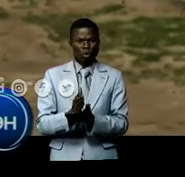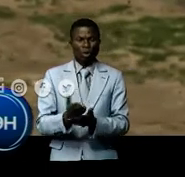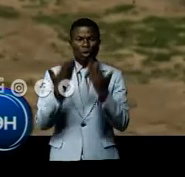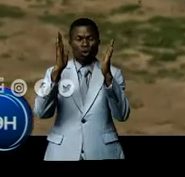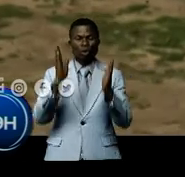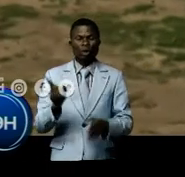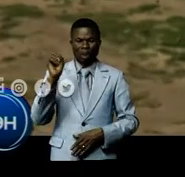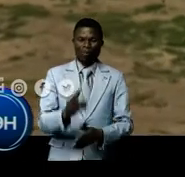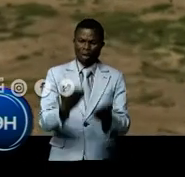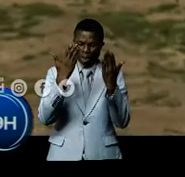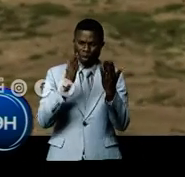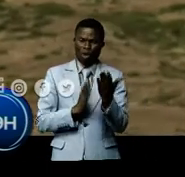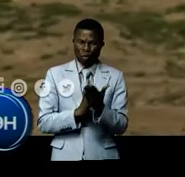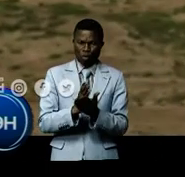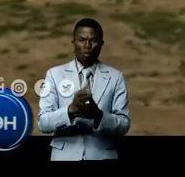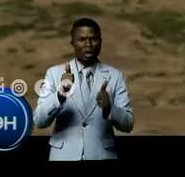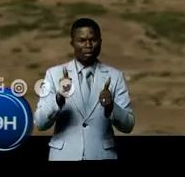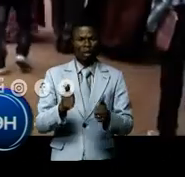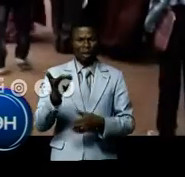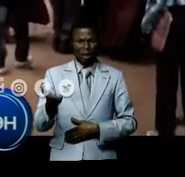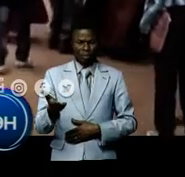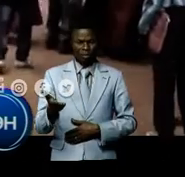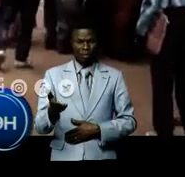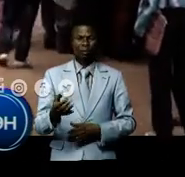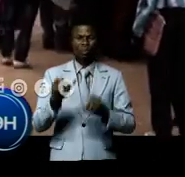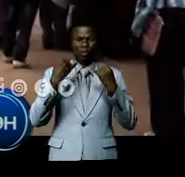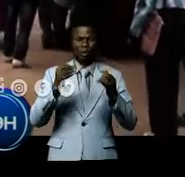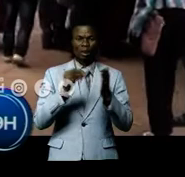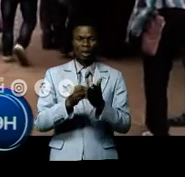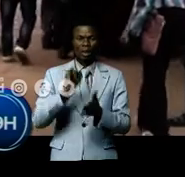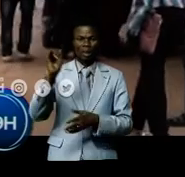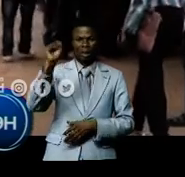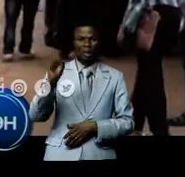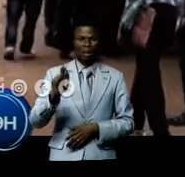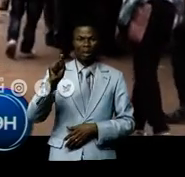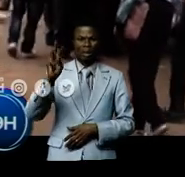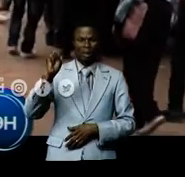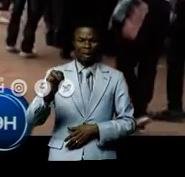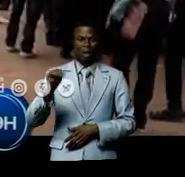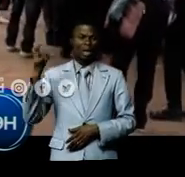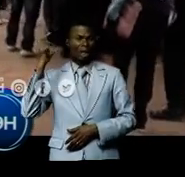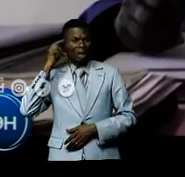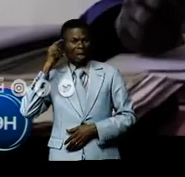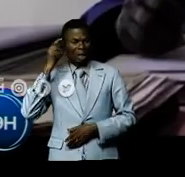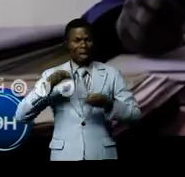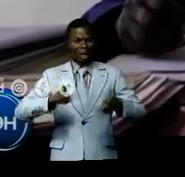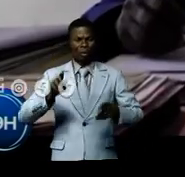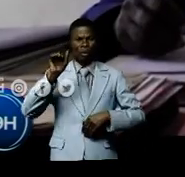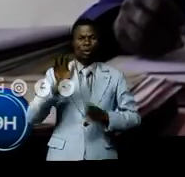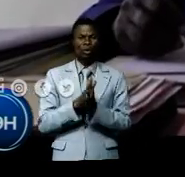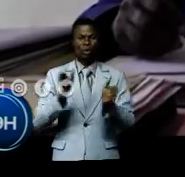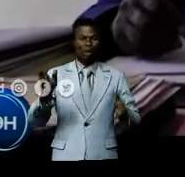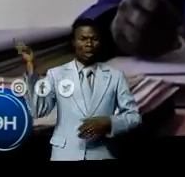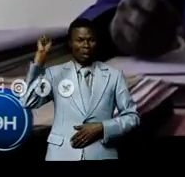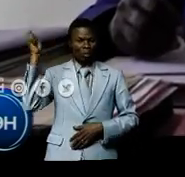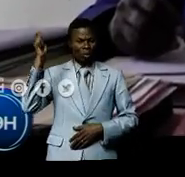étudient encore une fois d'une manière convenable. Signalons que l'ISTEM Kananga, par le biais de son directeur général,